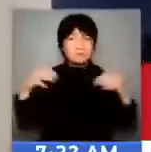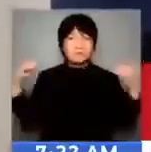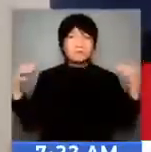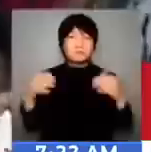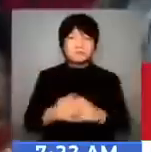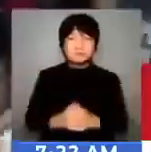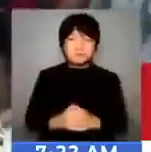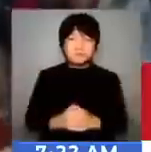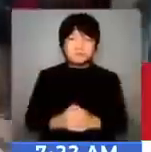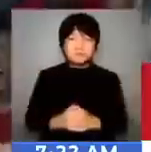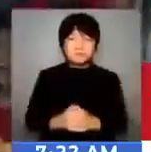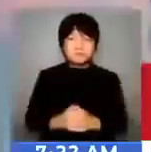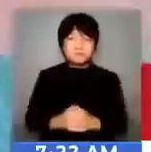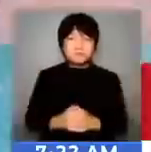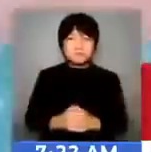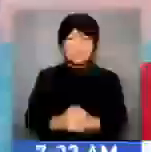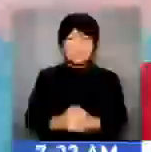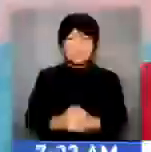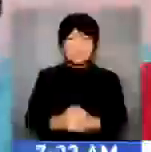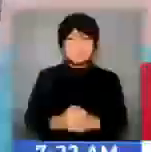at makulay ang nagdaang taon,